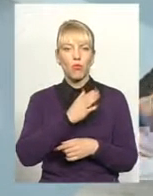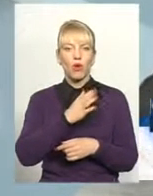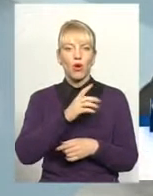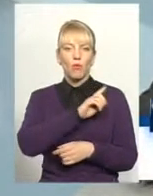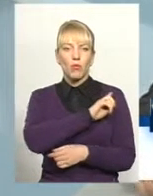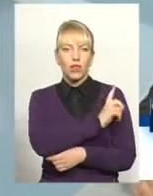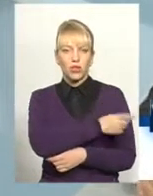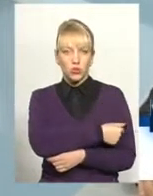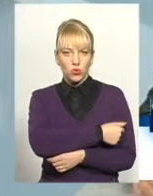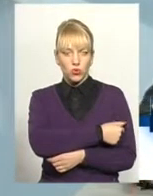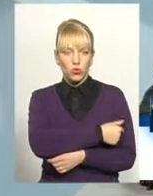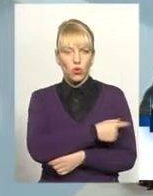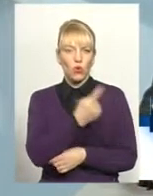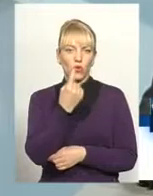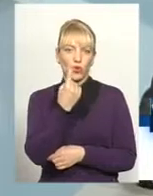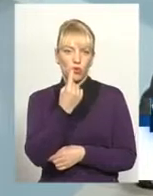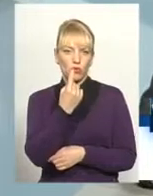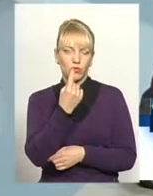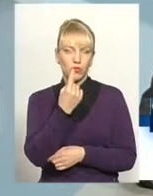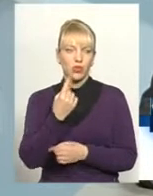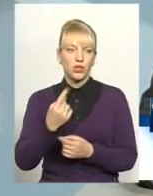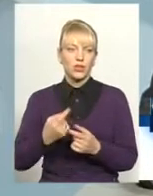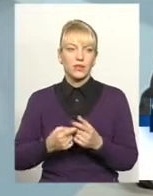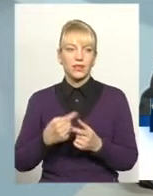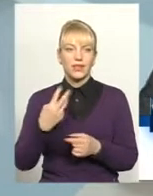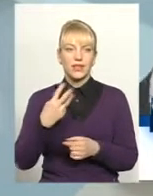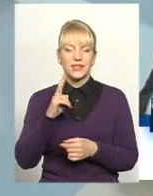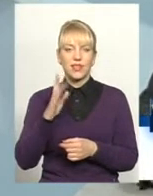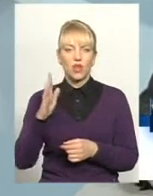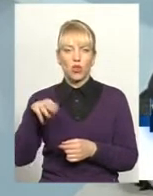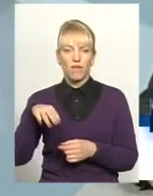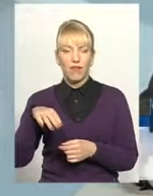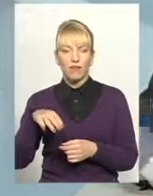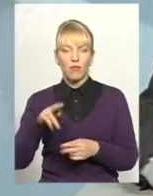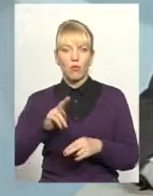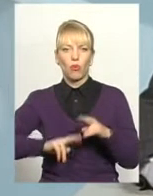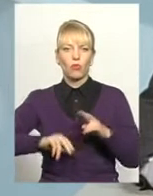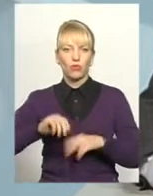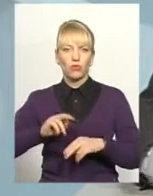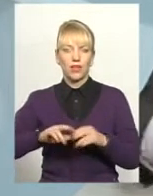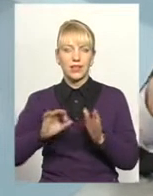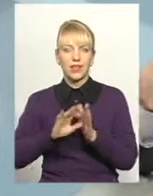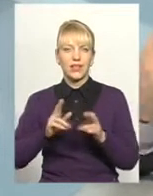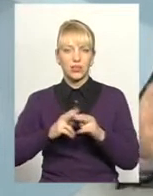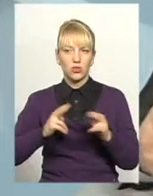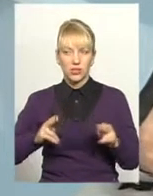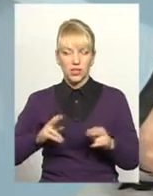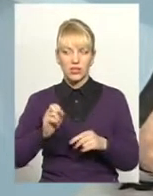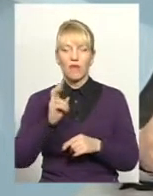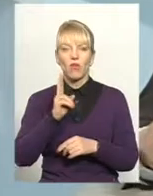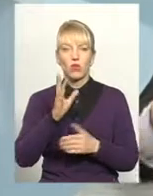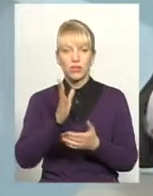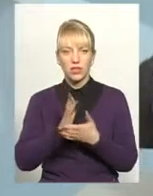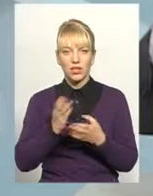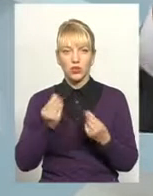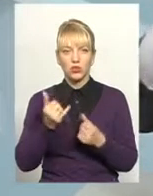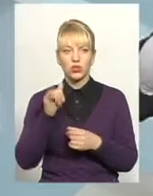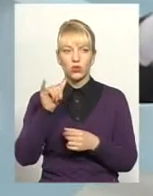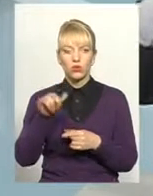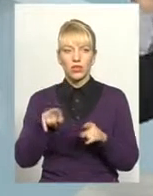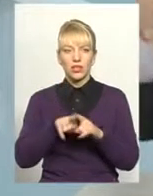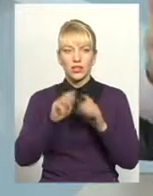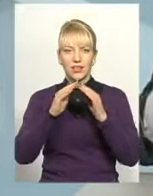там навіть тих 30 кВт побудувати електростанцію, а в когось є гроші, але в нього такий